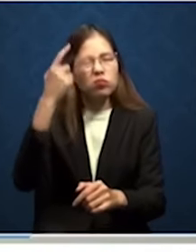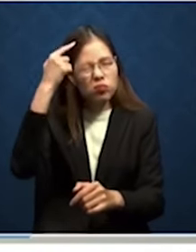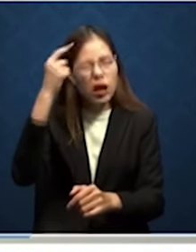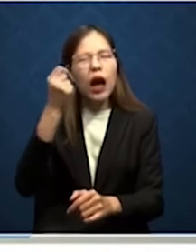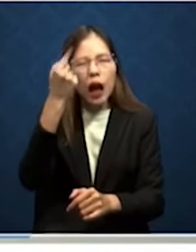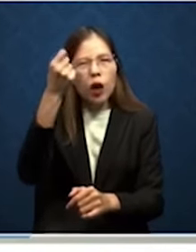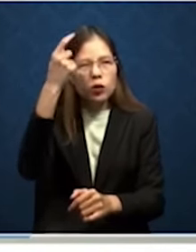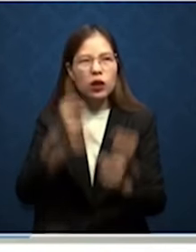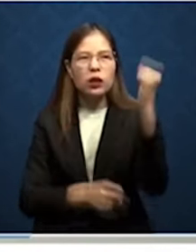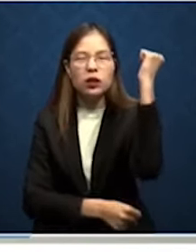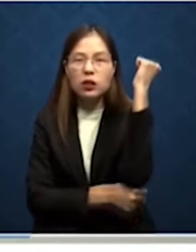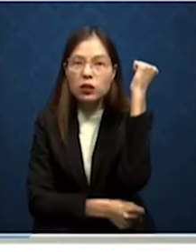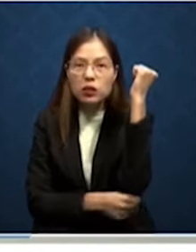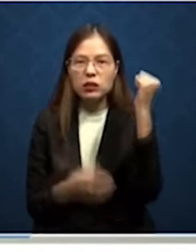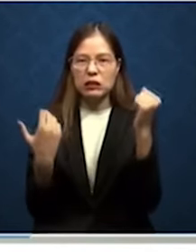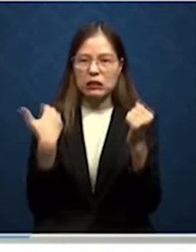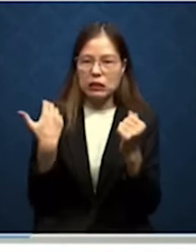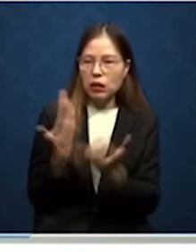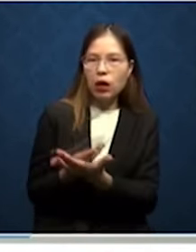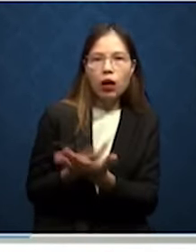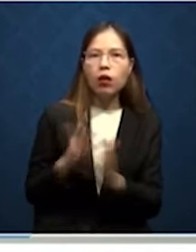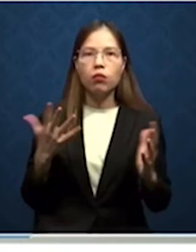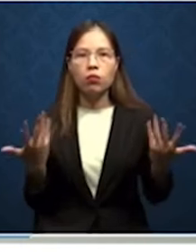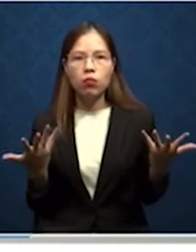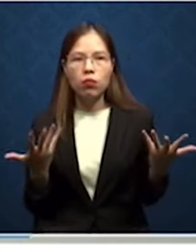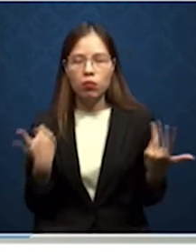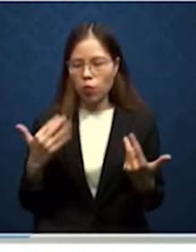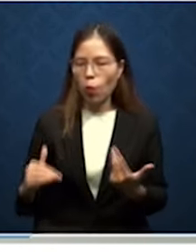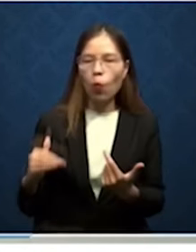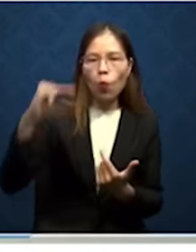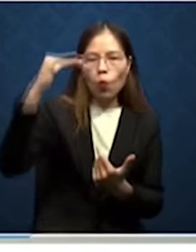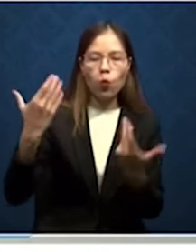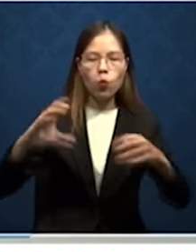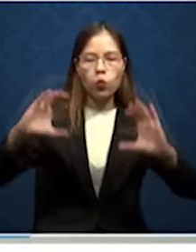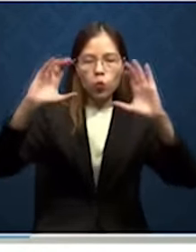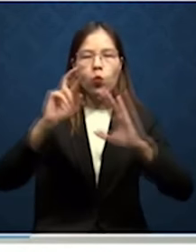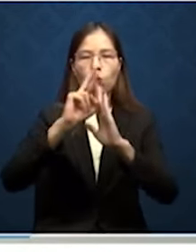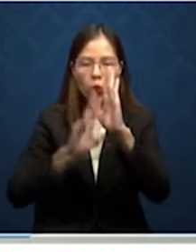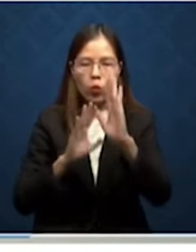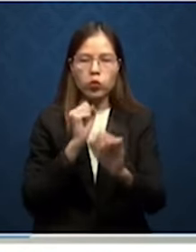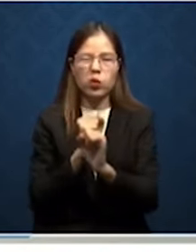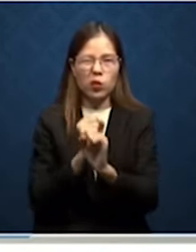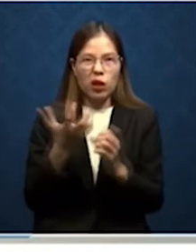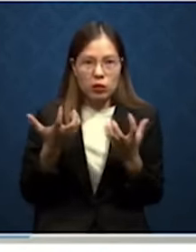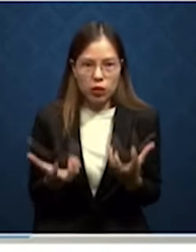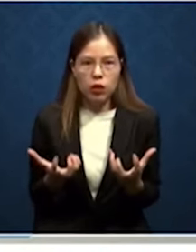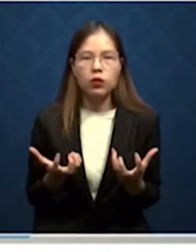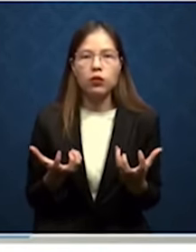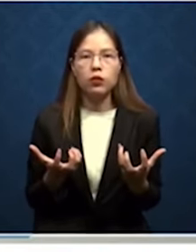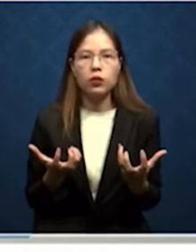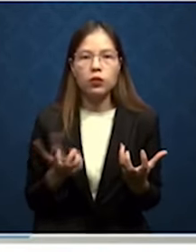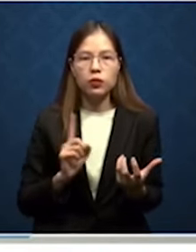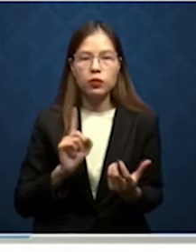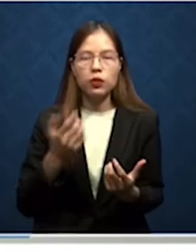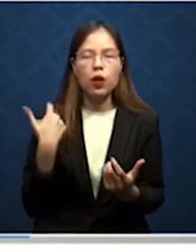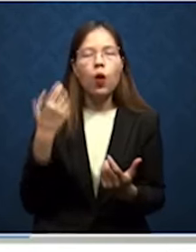ความเป็นคนไม่มีเส้นมีสายผมเติบโตมาในระบบราชการด้วยการทำงานอย่างหนักครับ